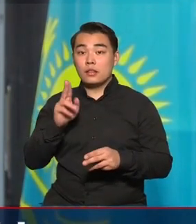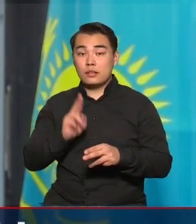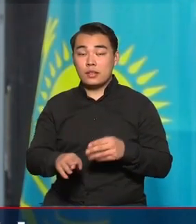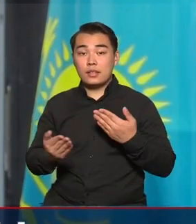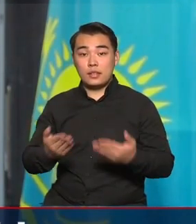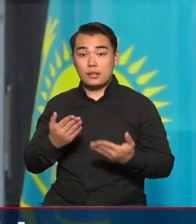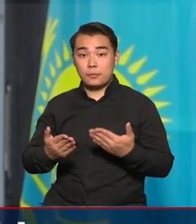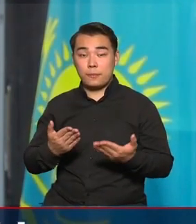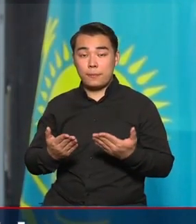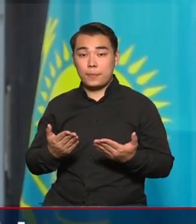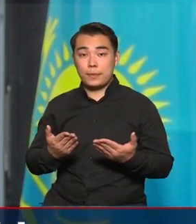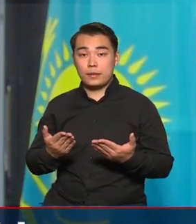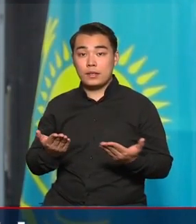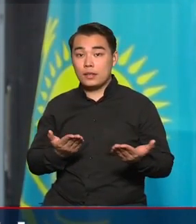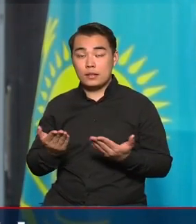Одан кейін